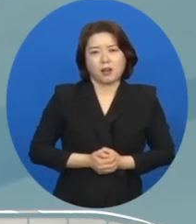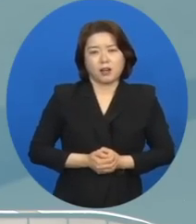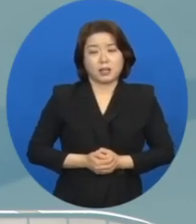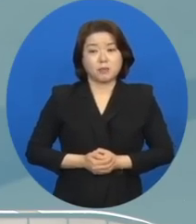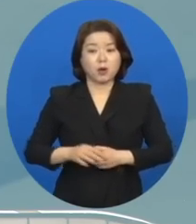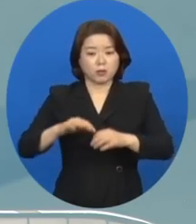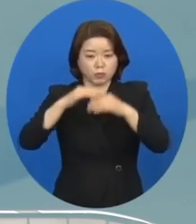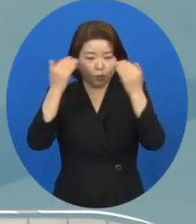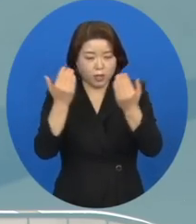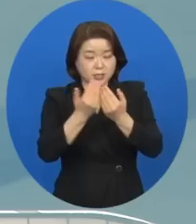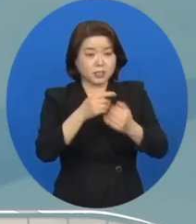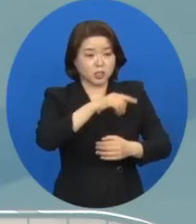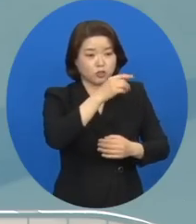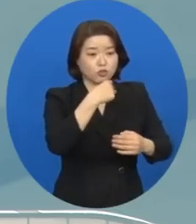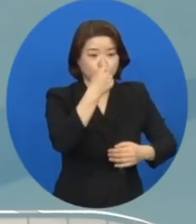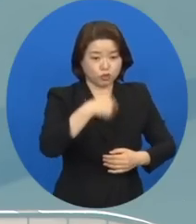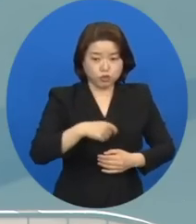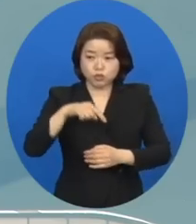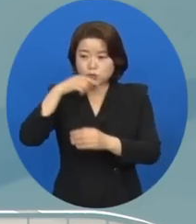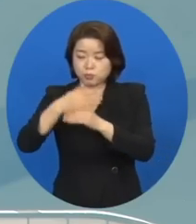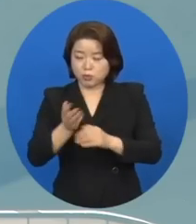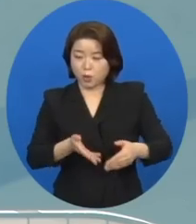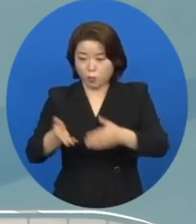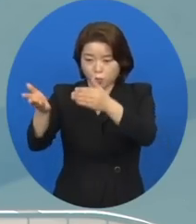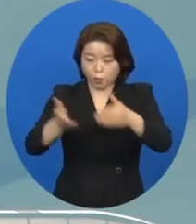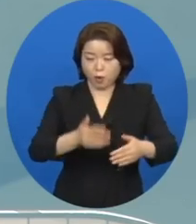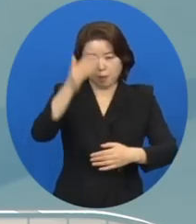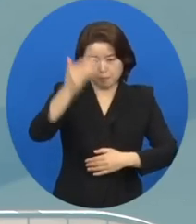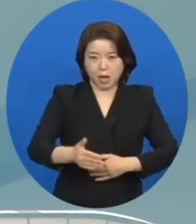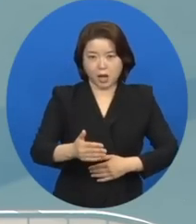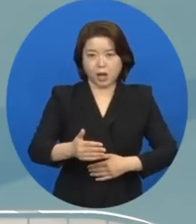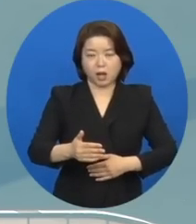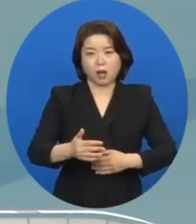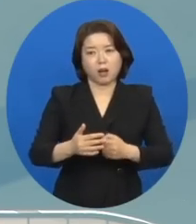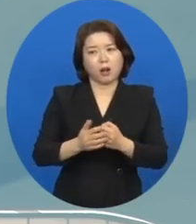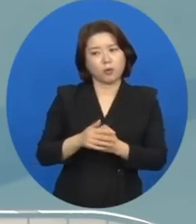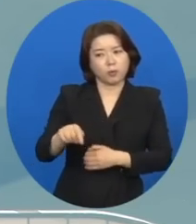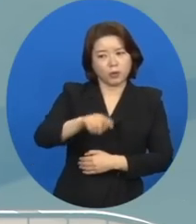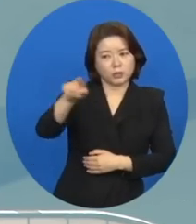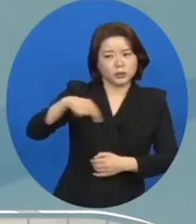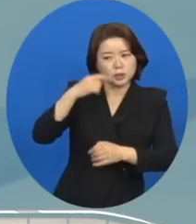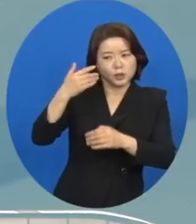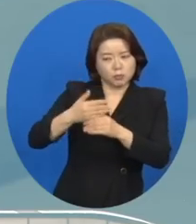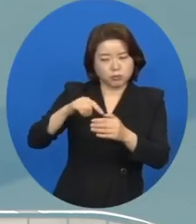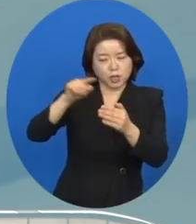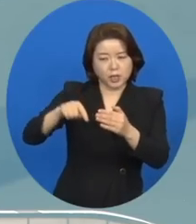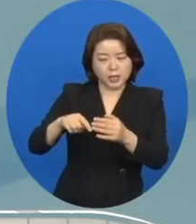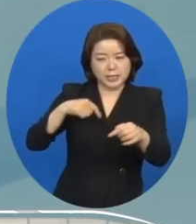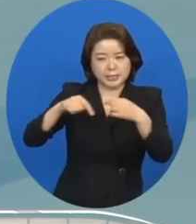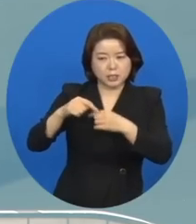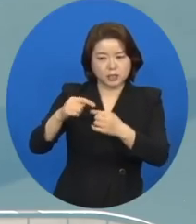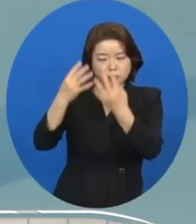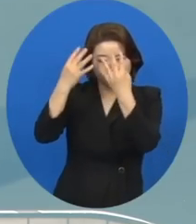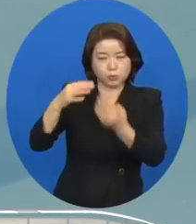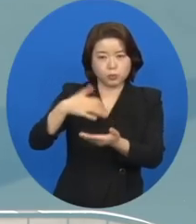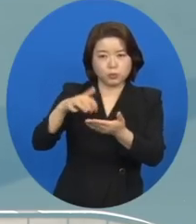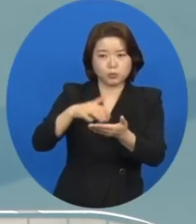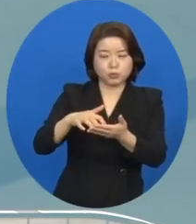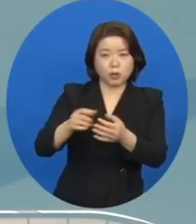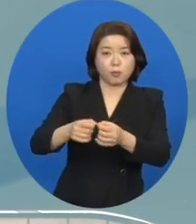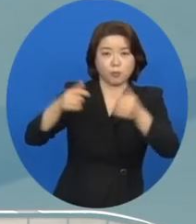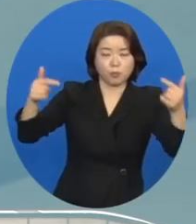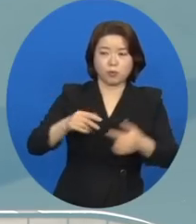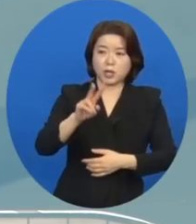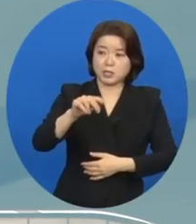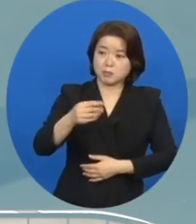봉쇄해버렸죠. 북한 정치범 수용소에 갇힌 사람들의 수가 더 늘었습니다. 1년 만에. 그래서 23만 2천여 명, 1년 전보다 2만 3천